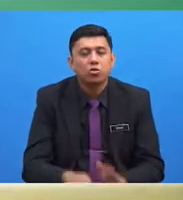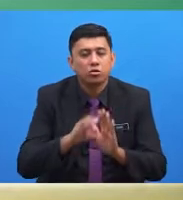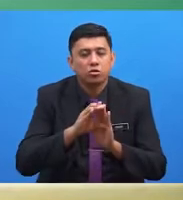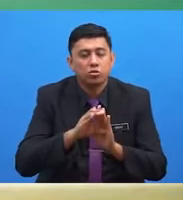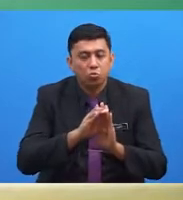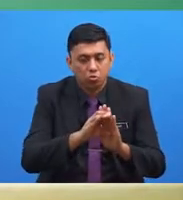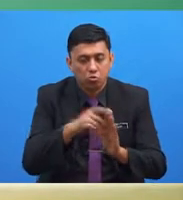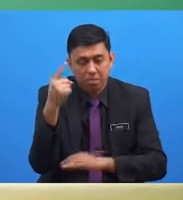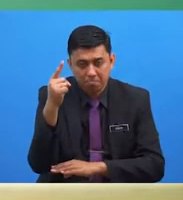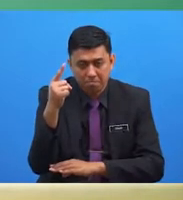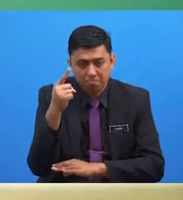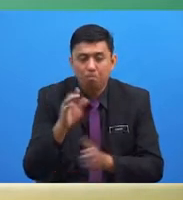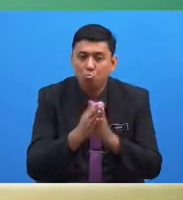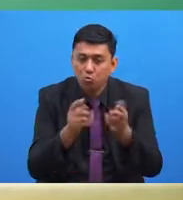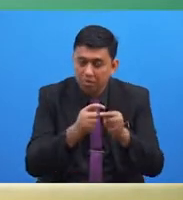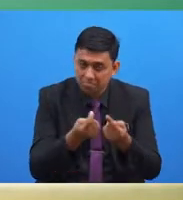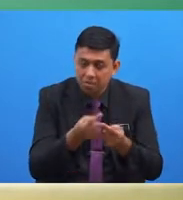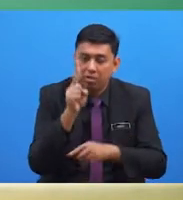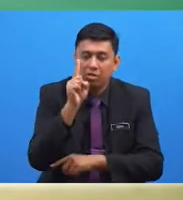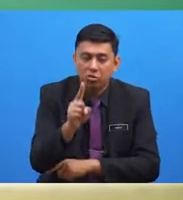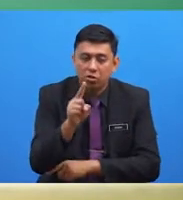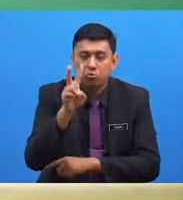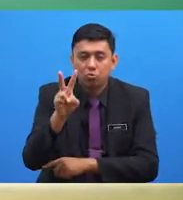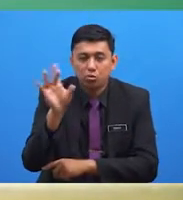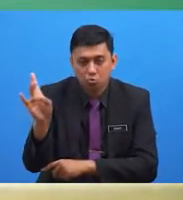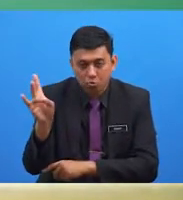di buku teks halaman 127.